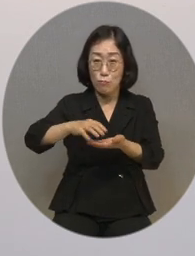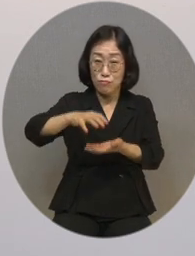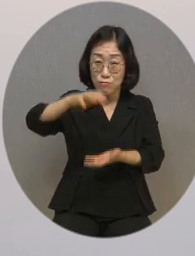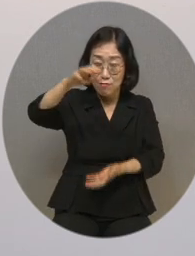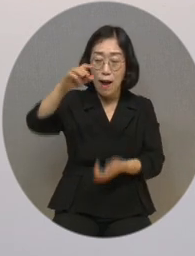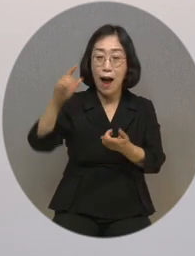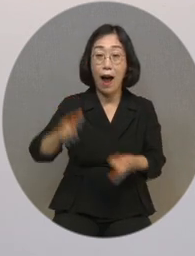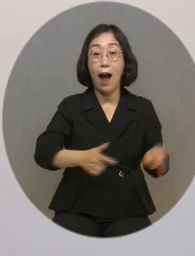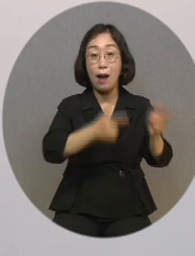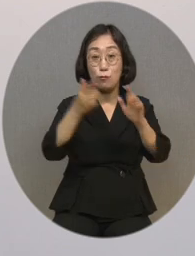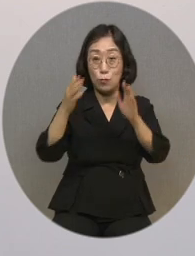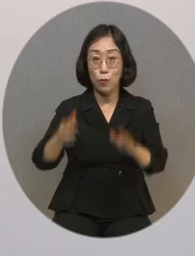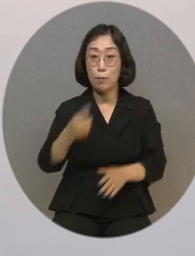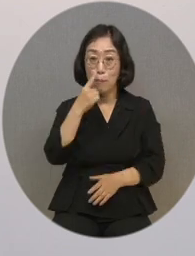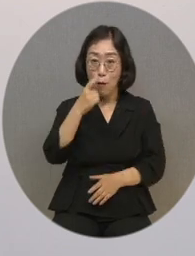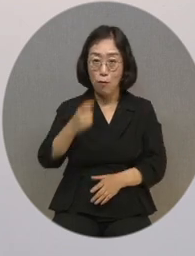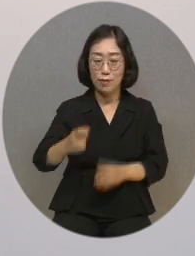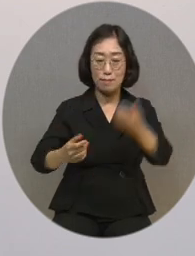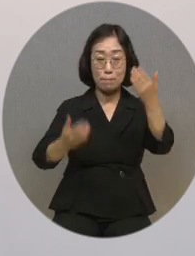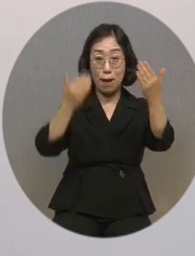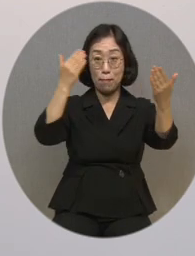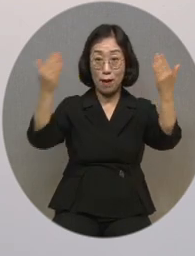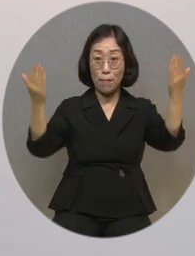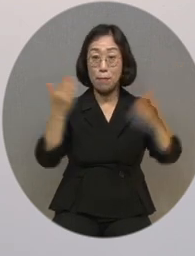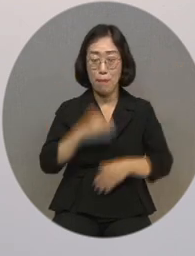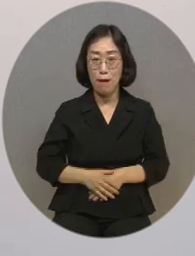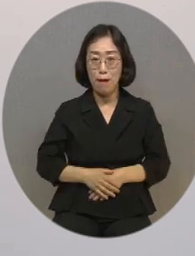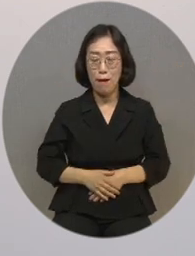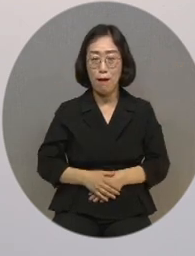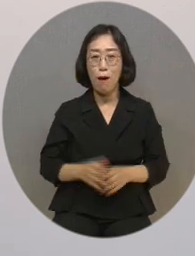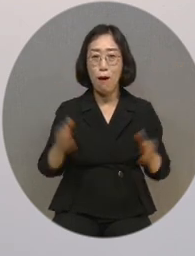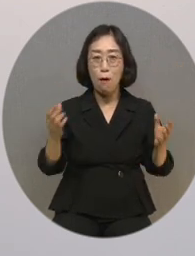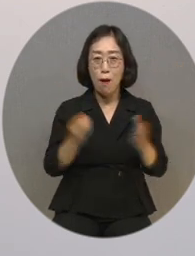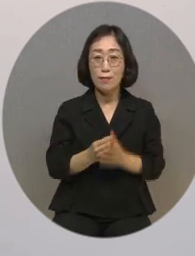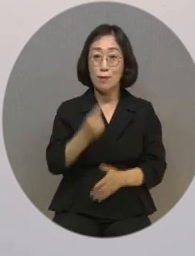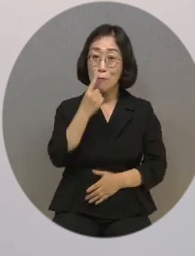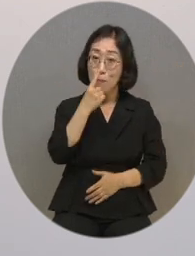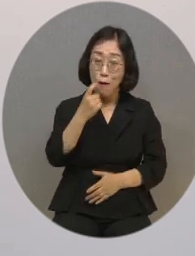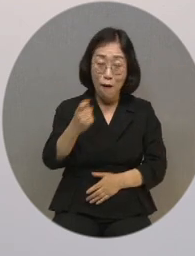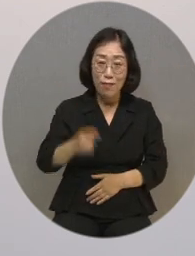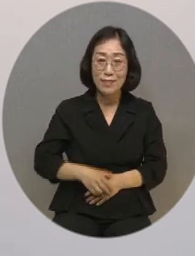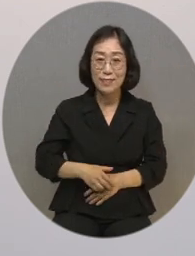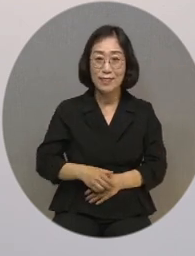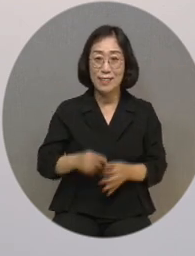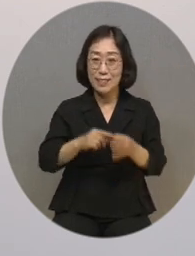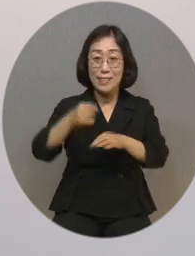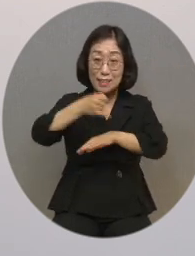멋진 작품을 이뤘습니다. 한번 빠지면 헤어나올 수 없는 마성의